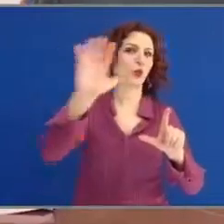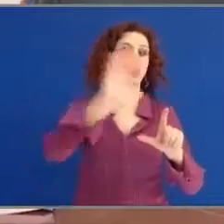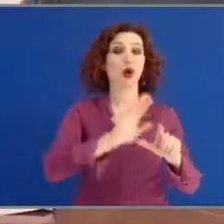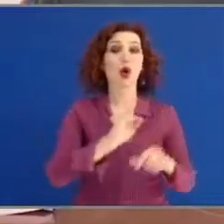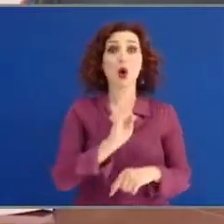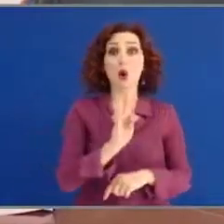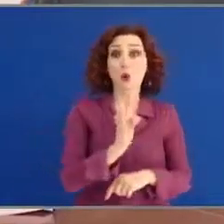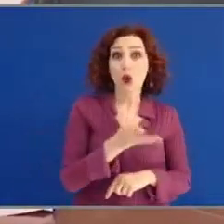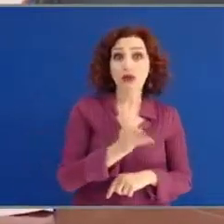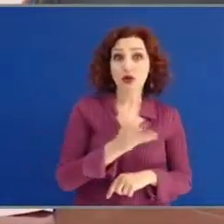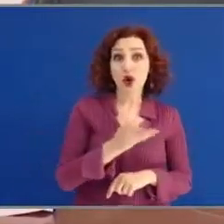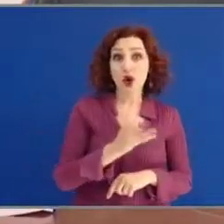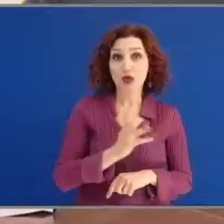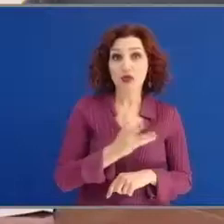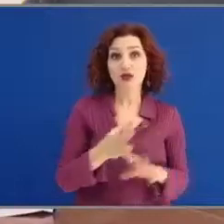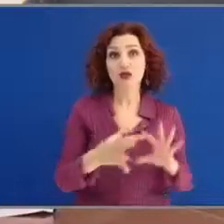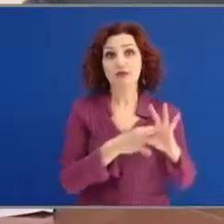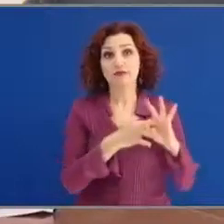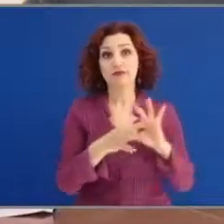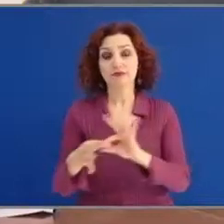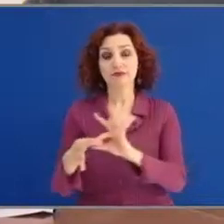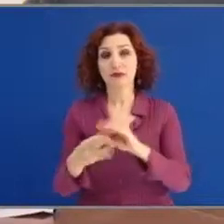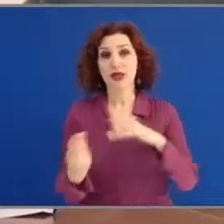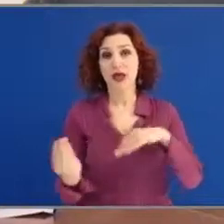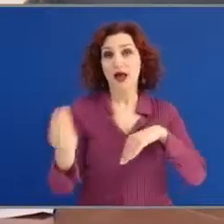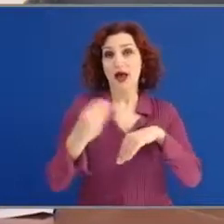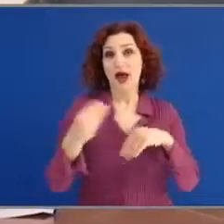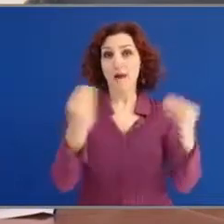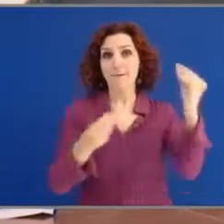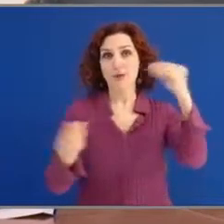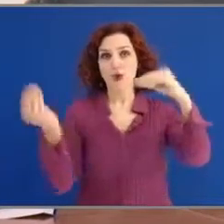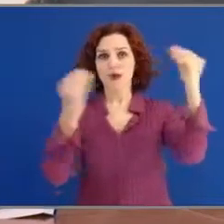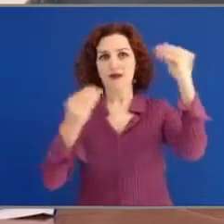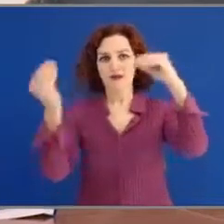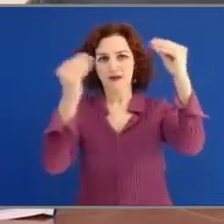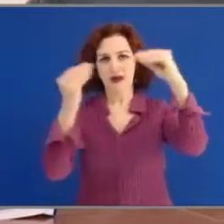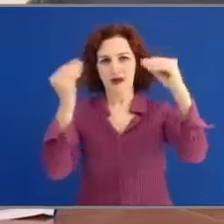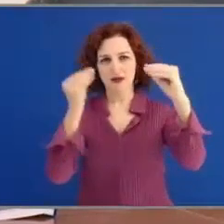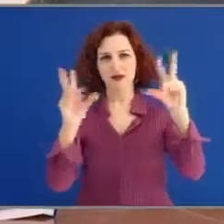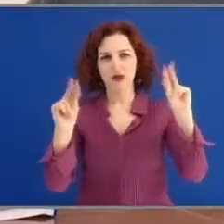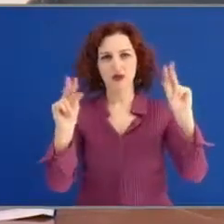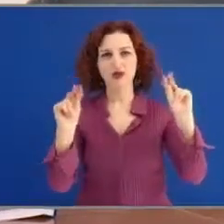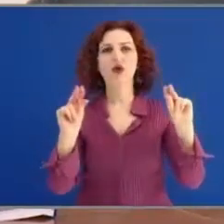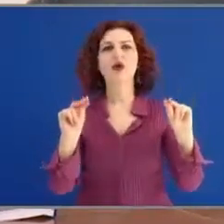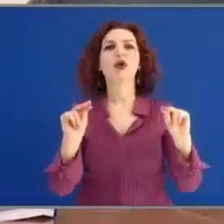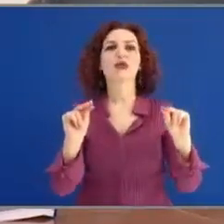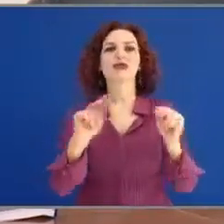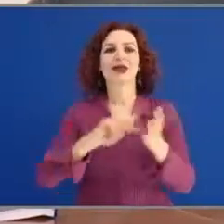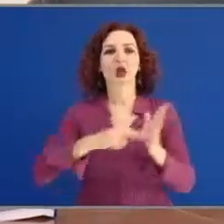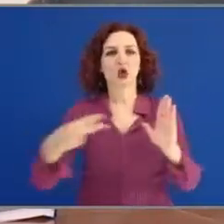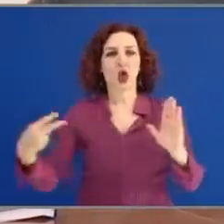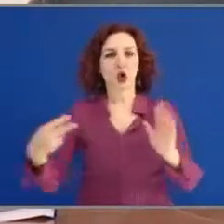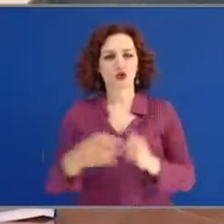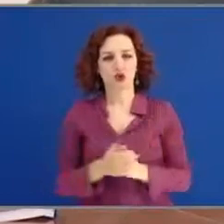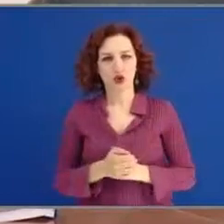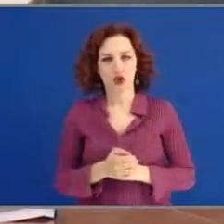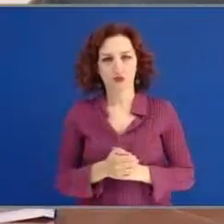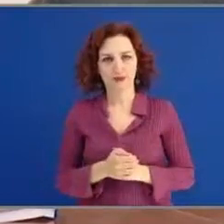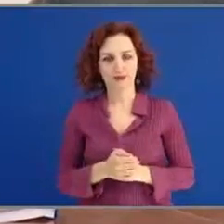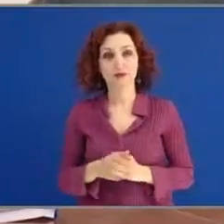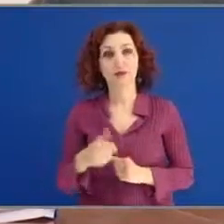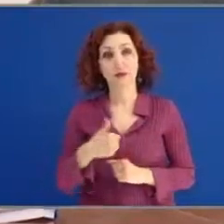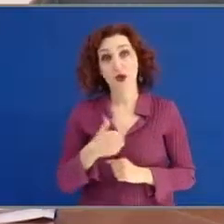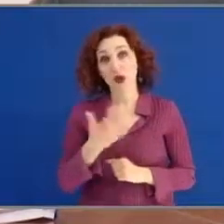sono interventi relativi all'ammodernamento tecnologico. In particolare vorrei e